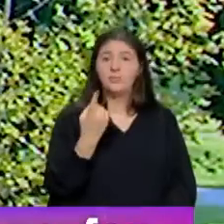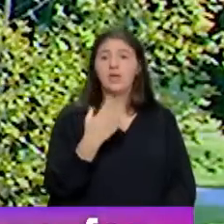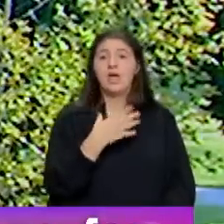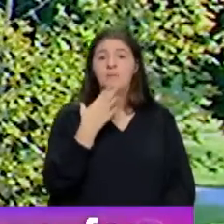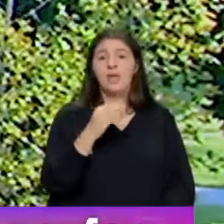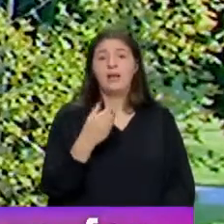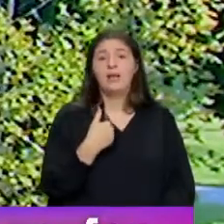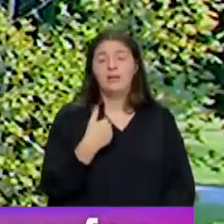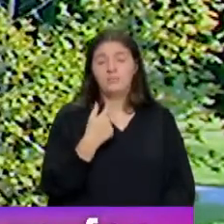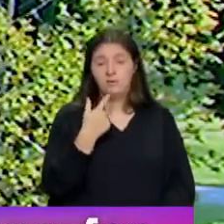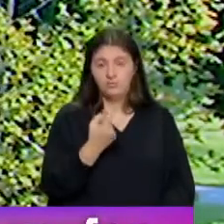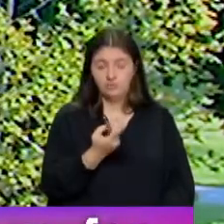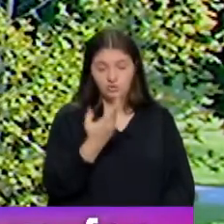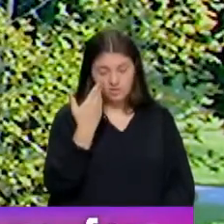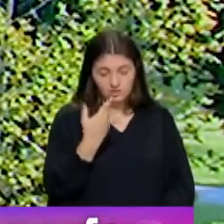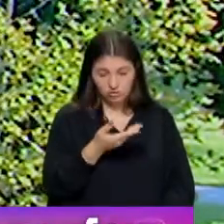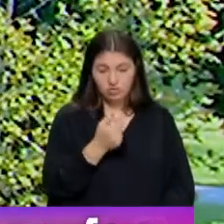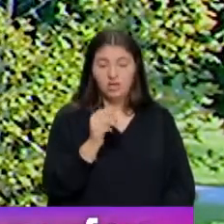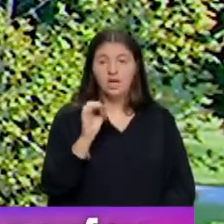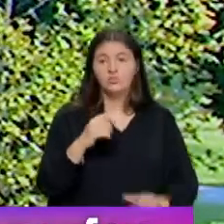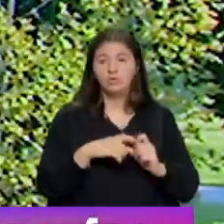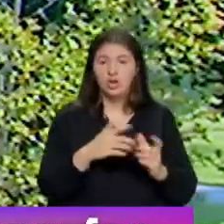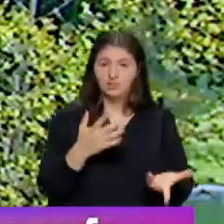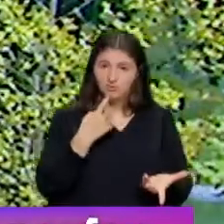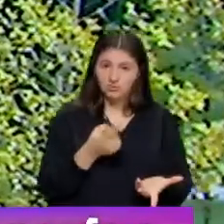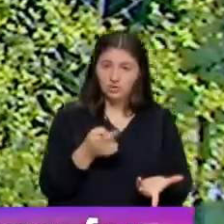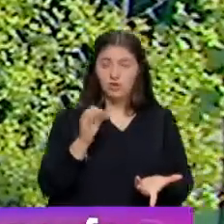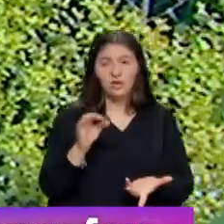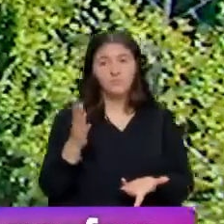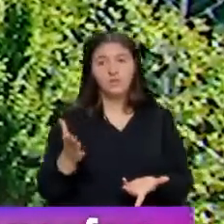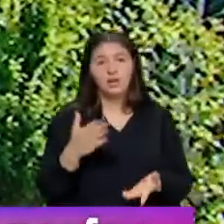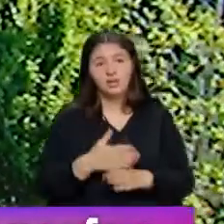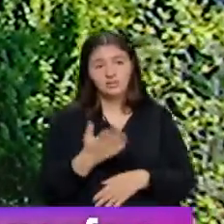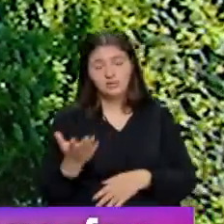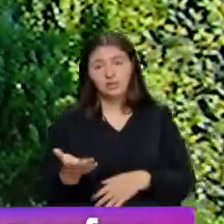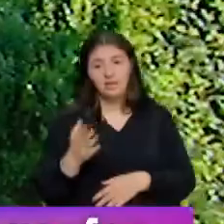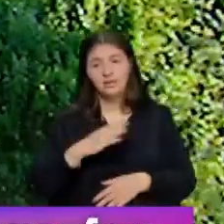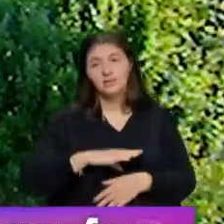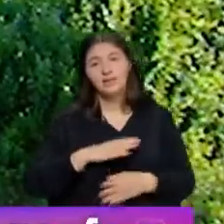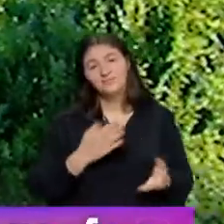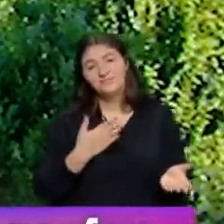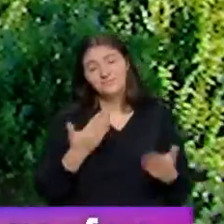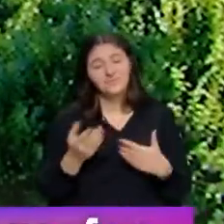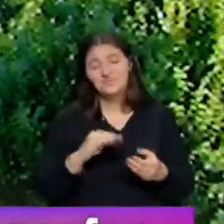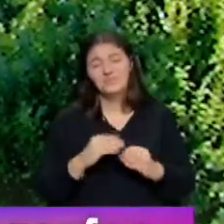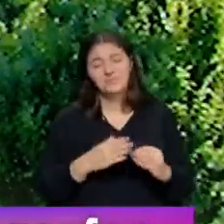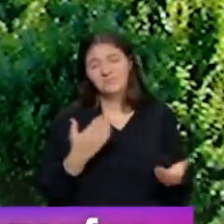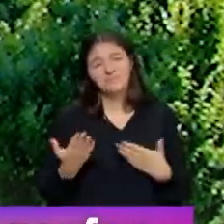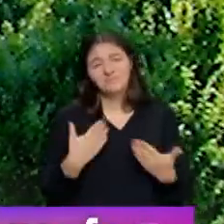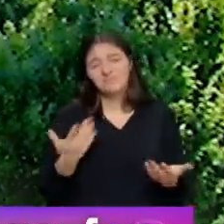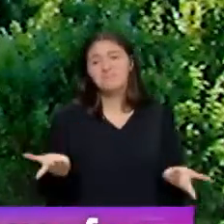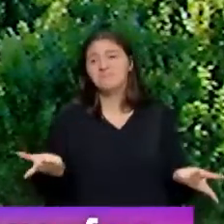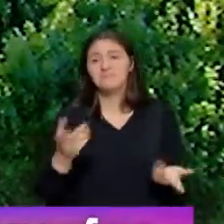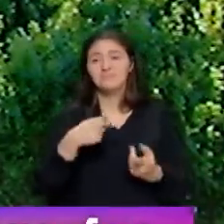Emekliyim demiş izleyicimiz hem Günaydın diyorlar hem de aslında Dertleşiyoruz sorunlarınızı paylaşıyorsunuz